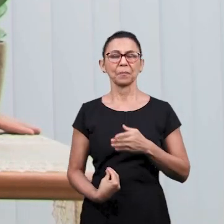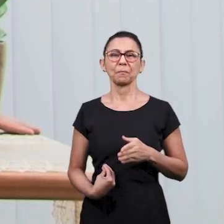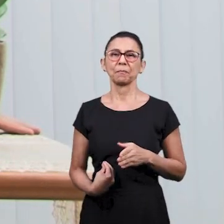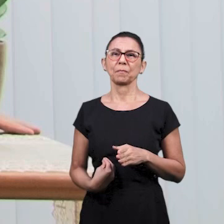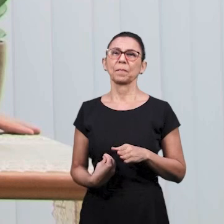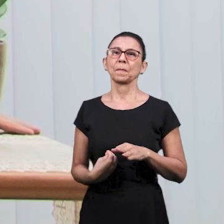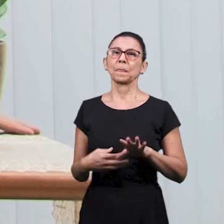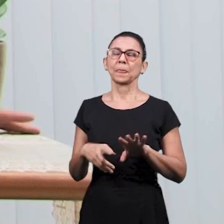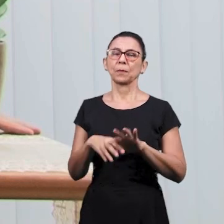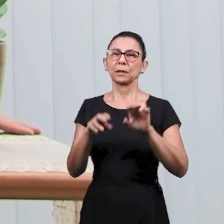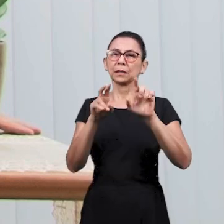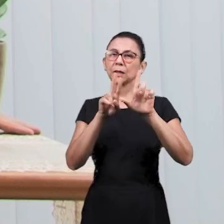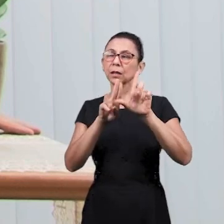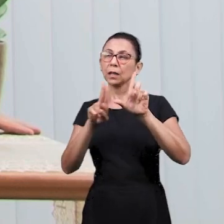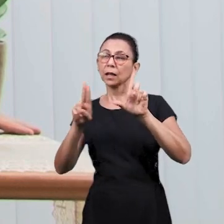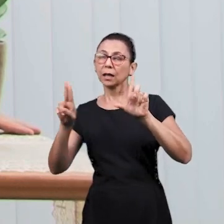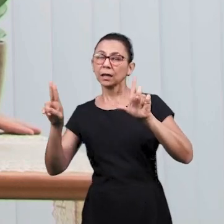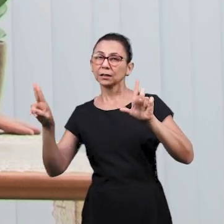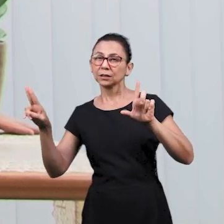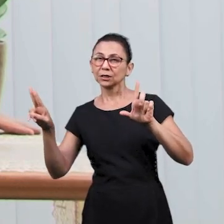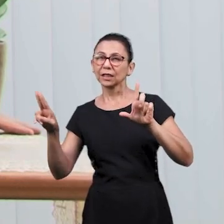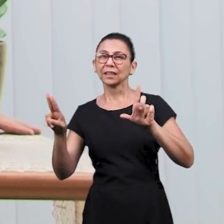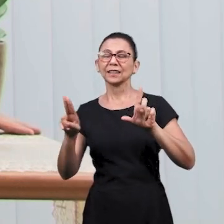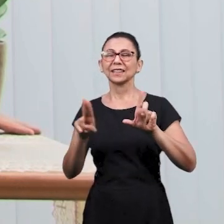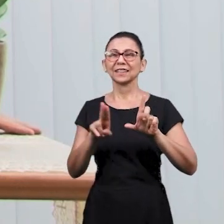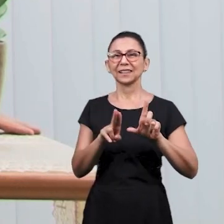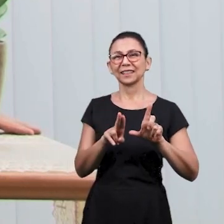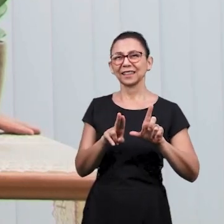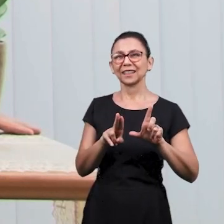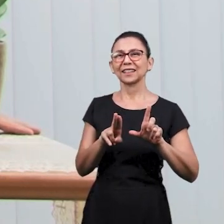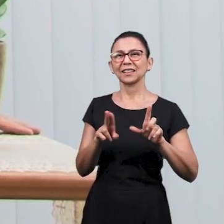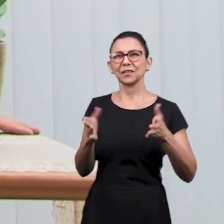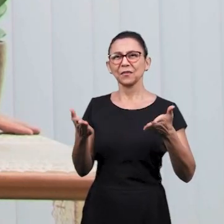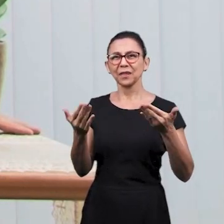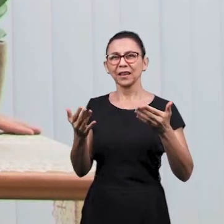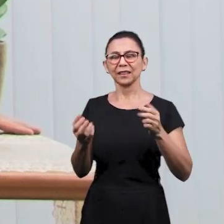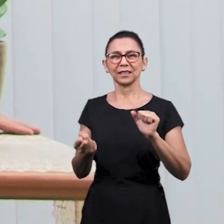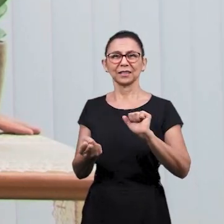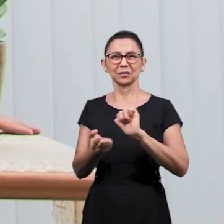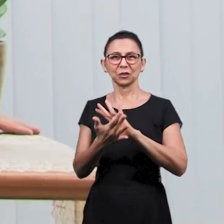Слова, они показаны на экране.